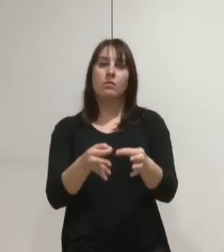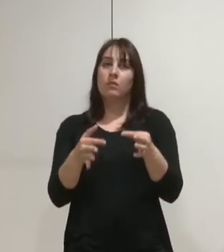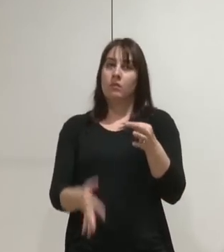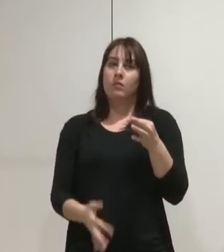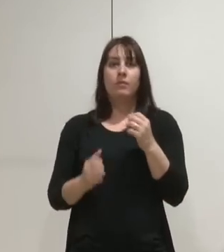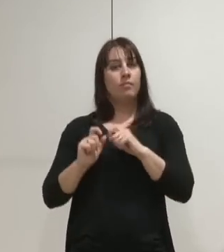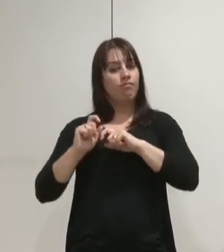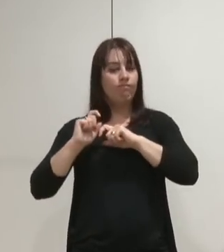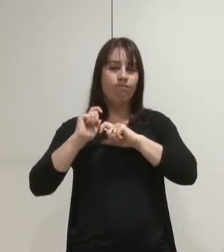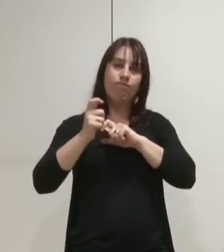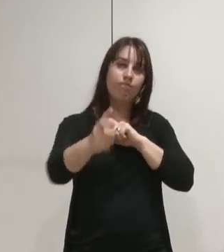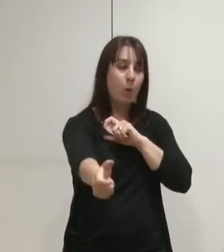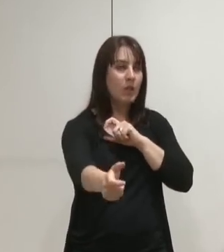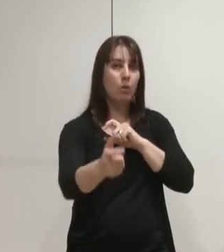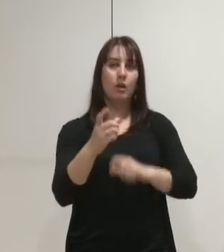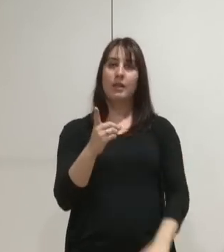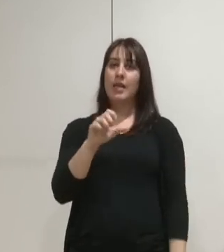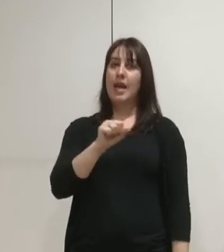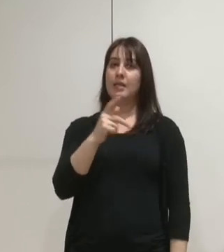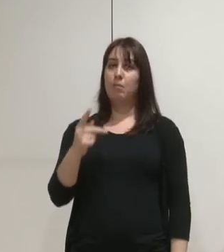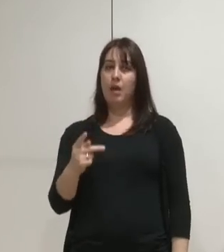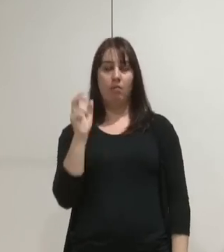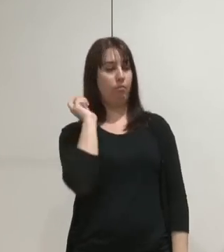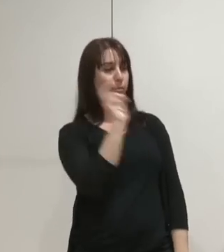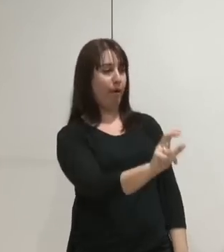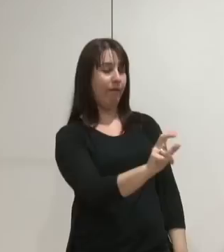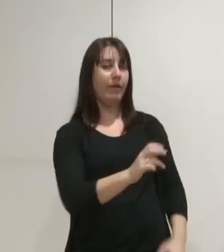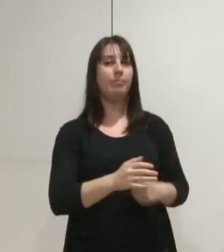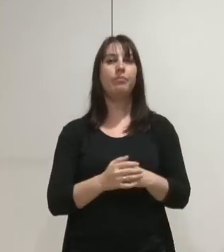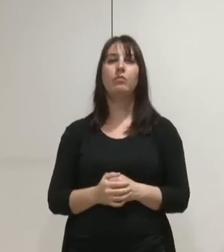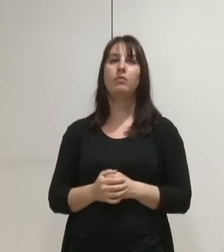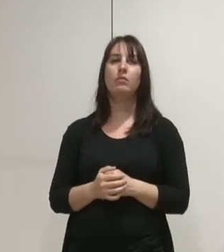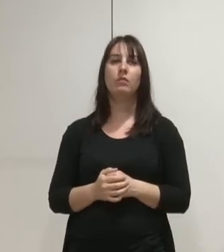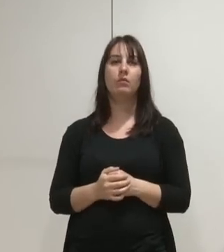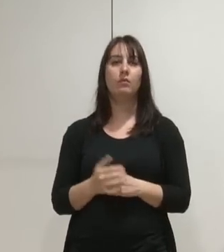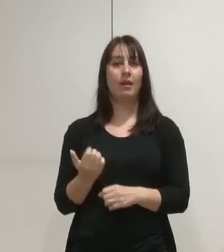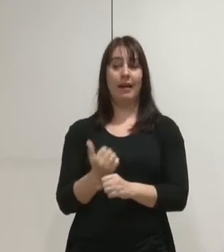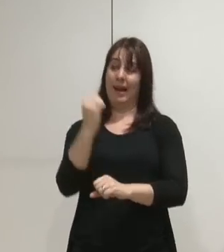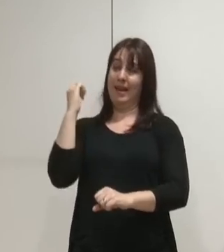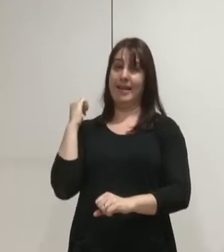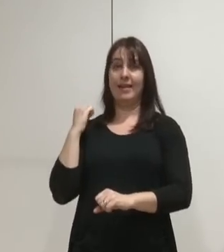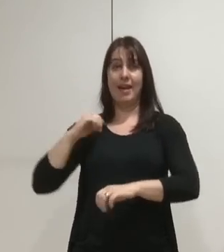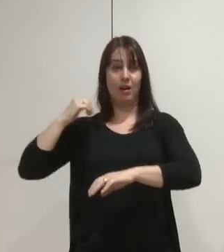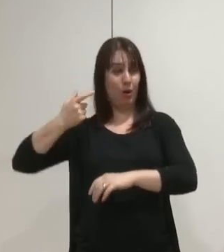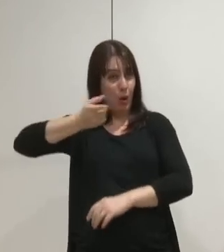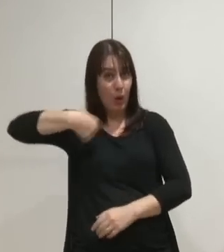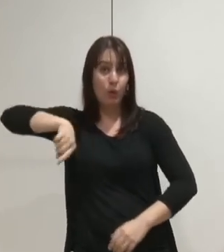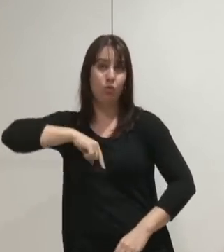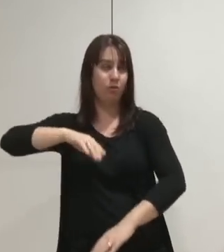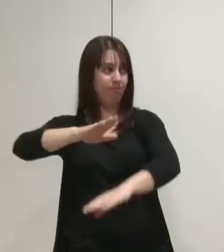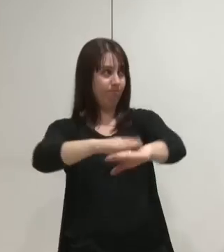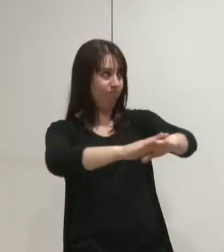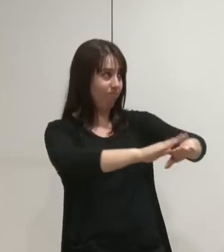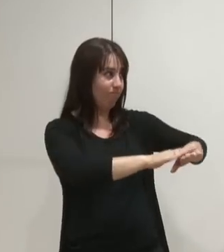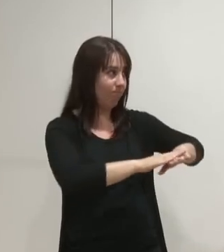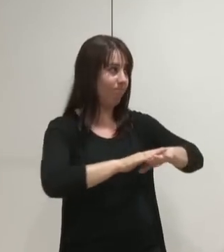cette procédure de DSP un an après que nous vous ayons dit que